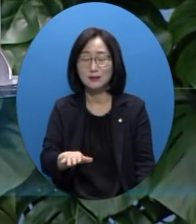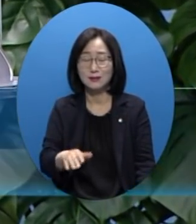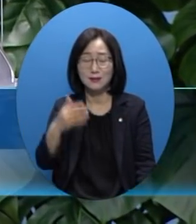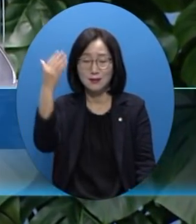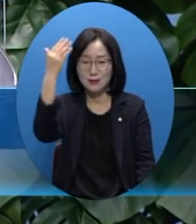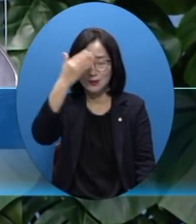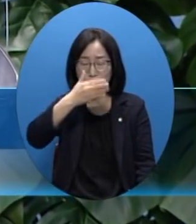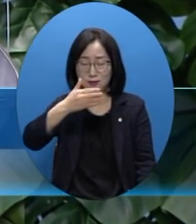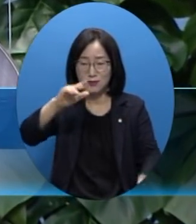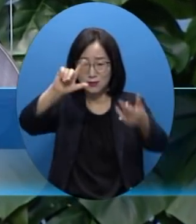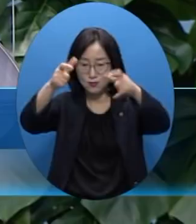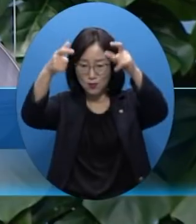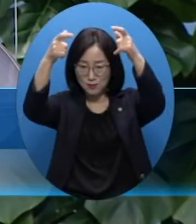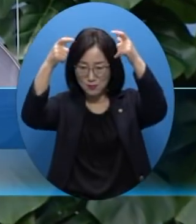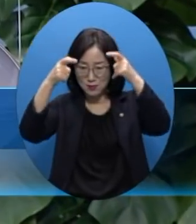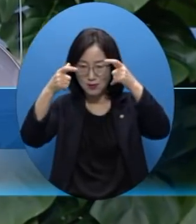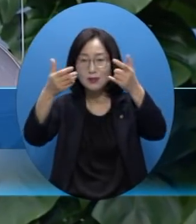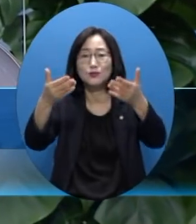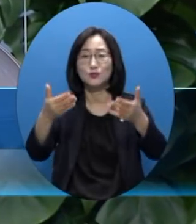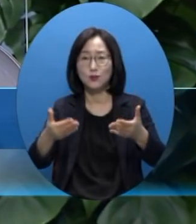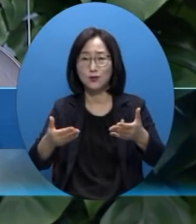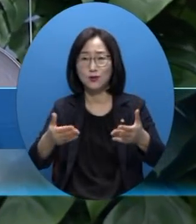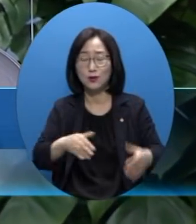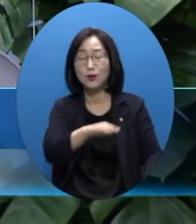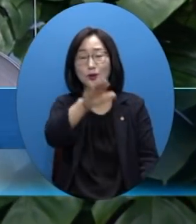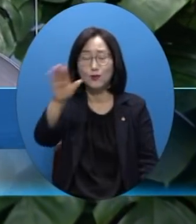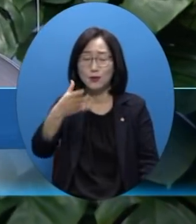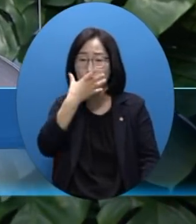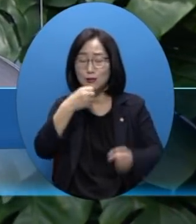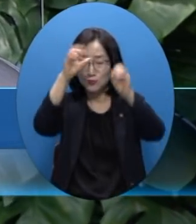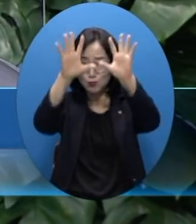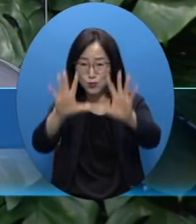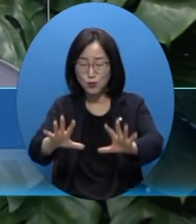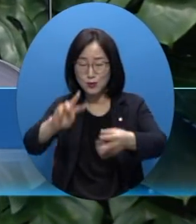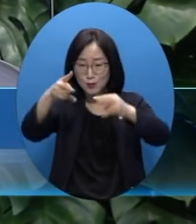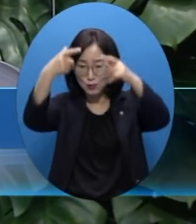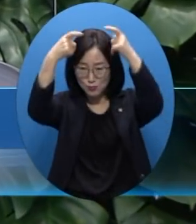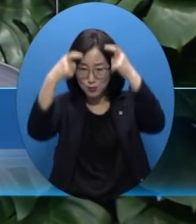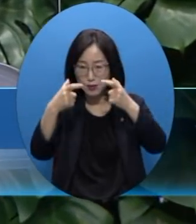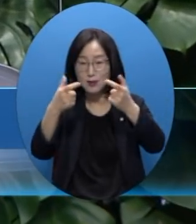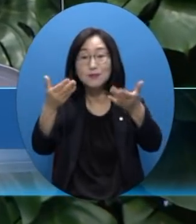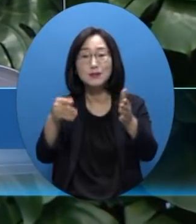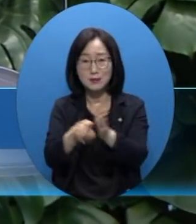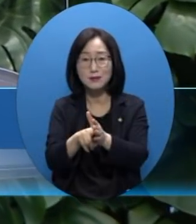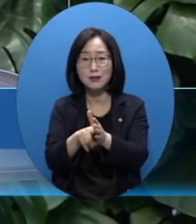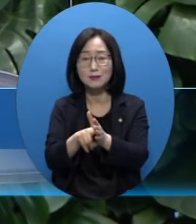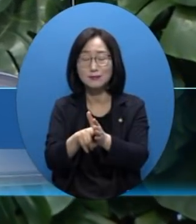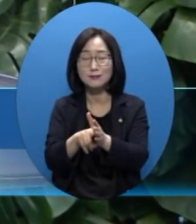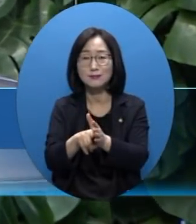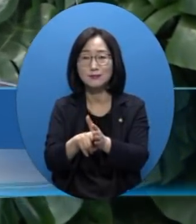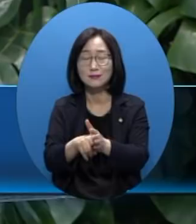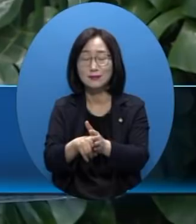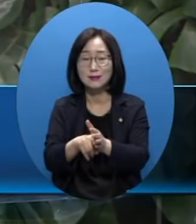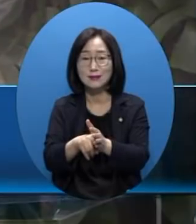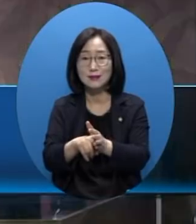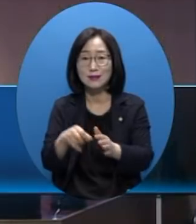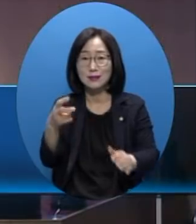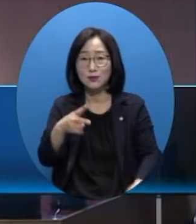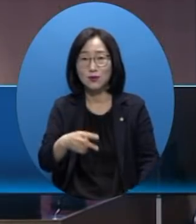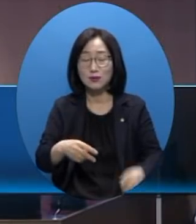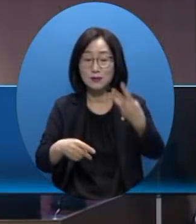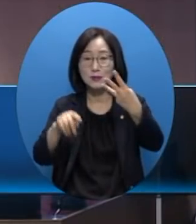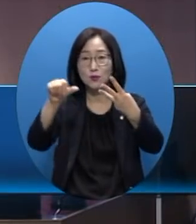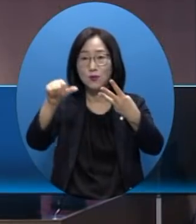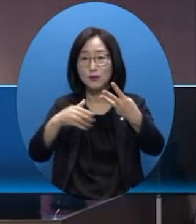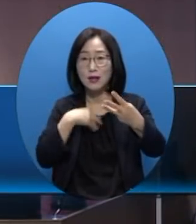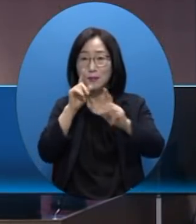정결한 관을 씌워주십니다. 우리에게 축복의 면류관을 씌워주시는 것입니다. 스가랴 3장 5절입니다. 내가